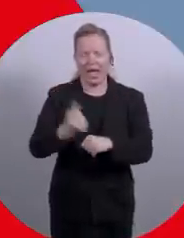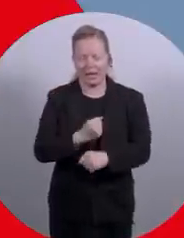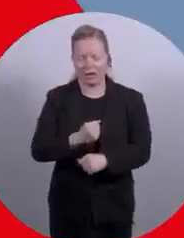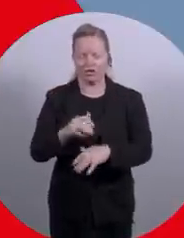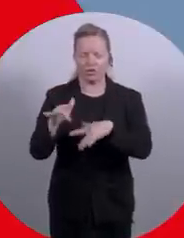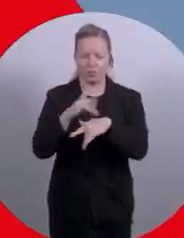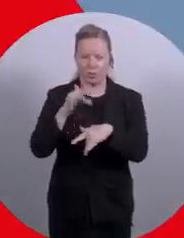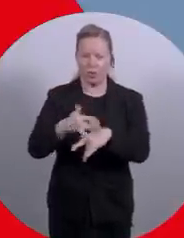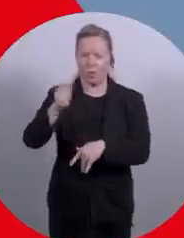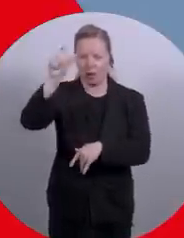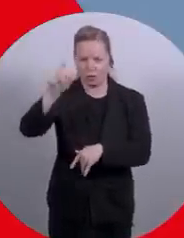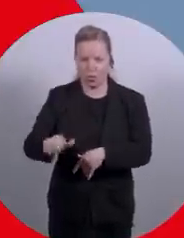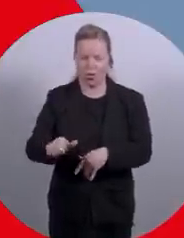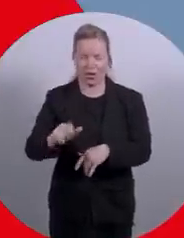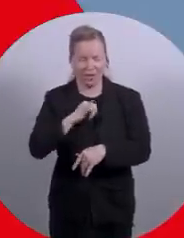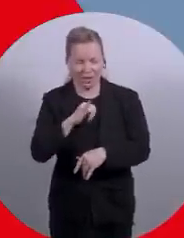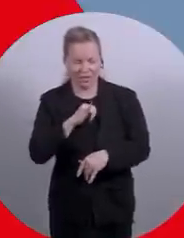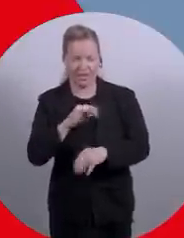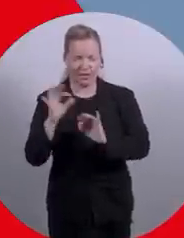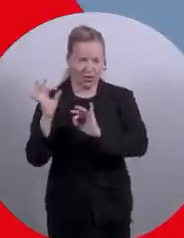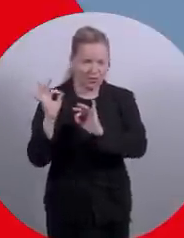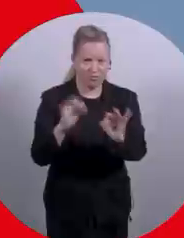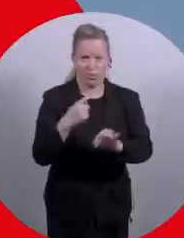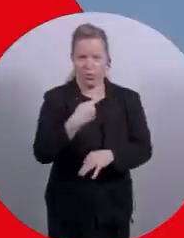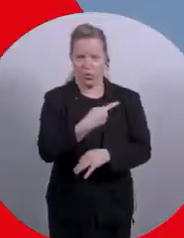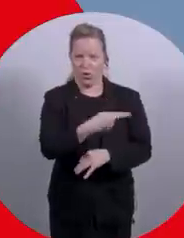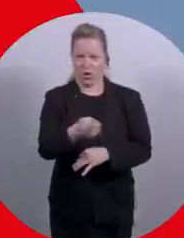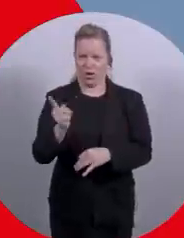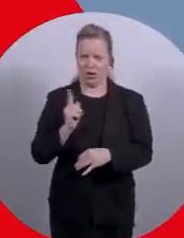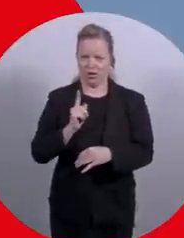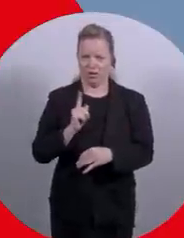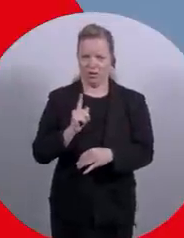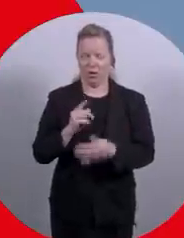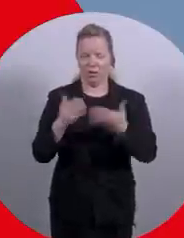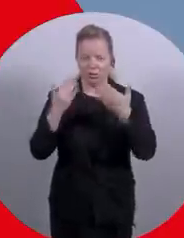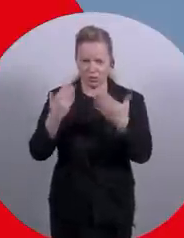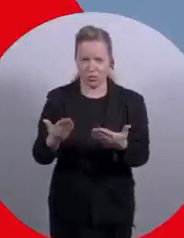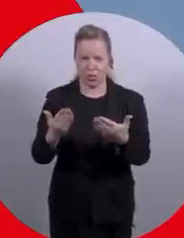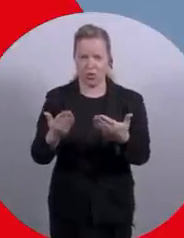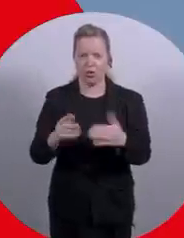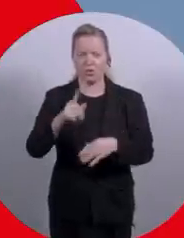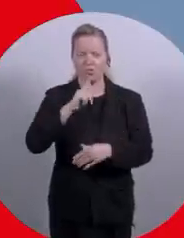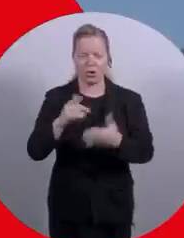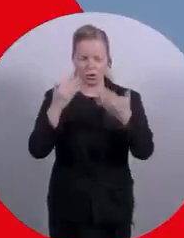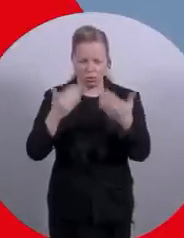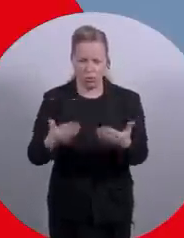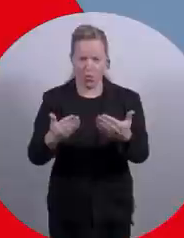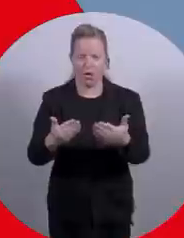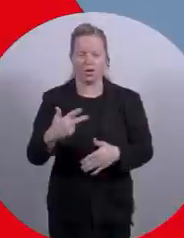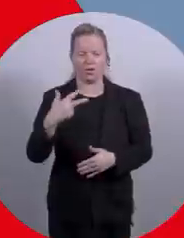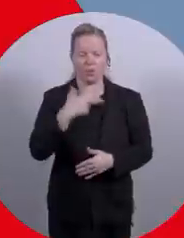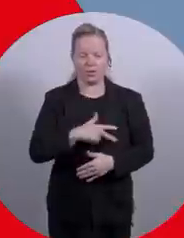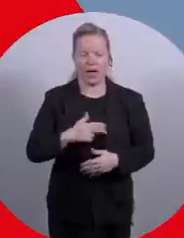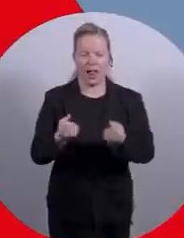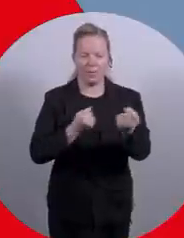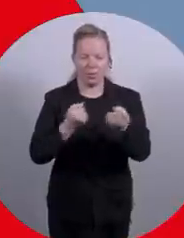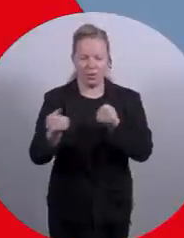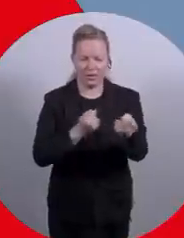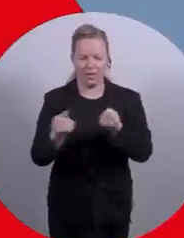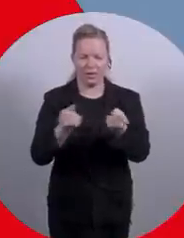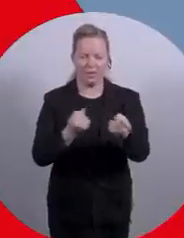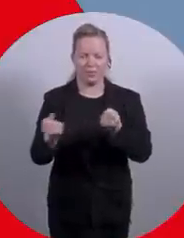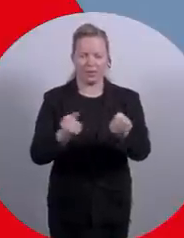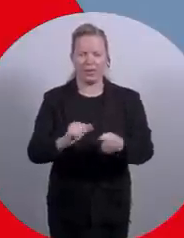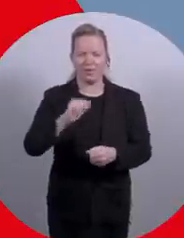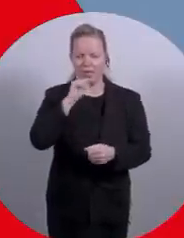dass sich da jemand interessiert dafür wie es uns geht und so und nur so mit einer Sozialpolitik die sich